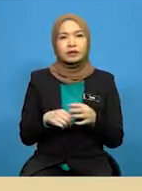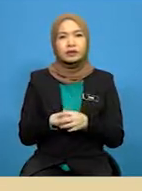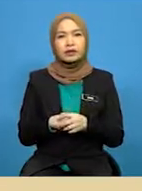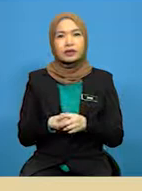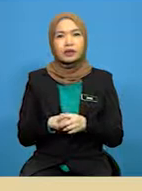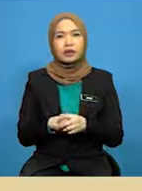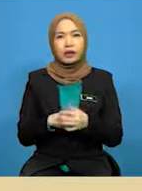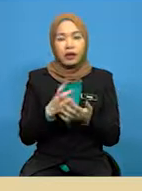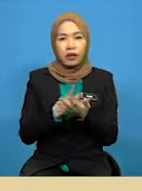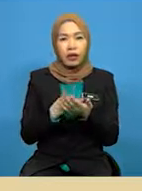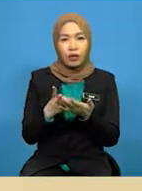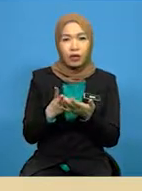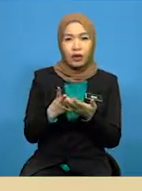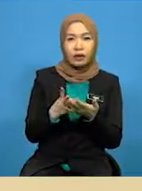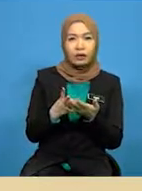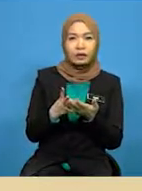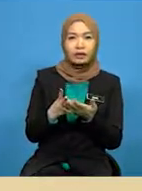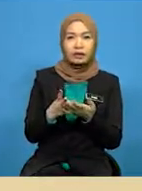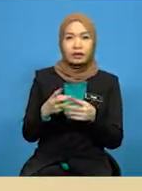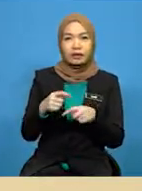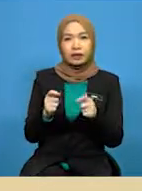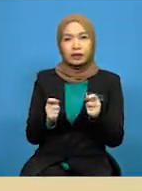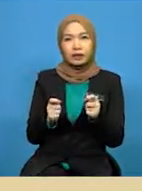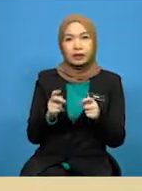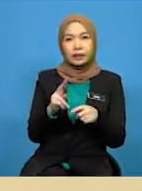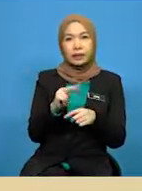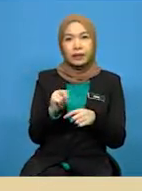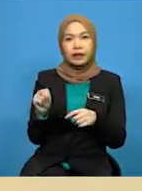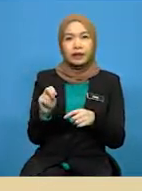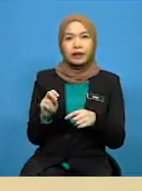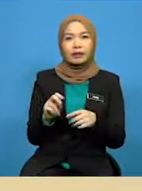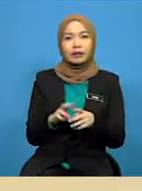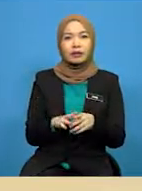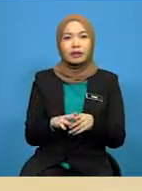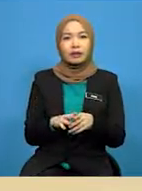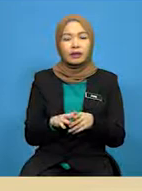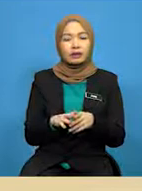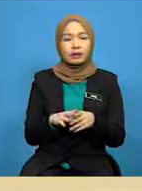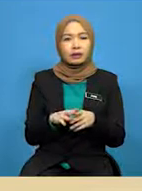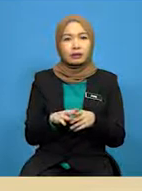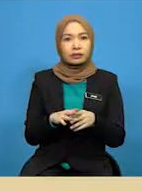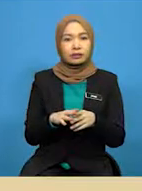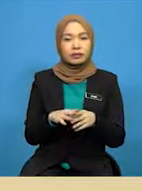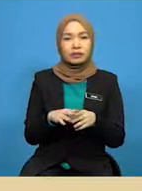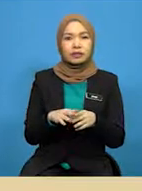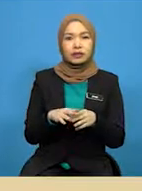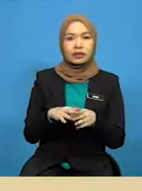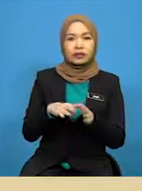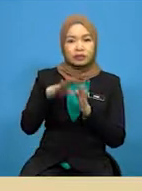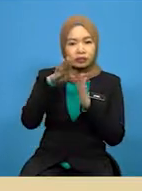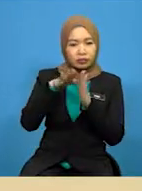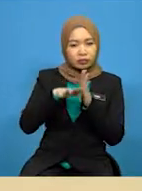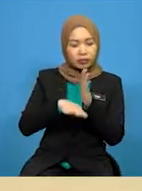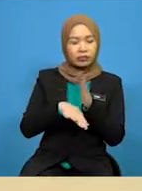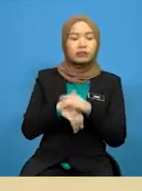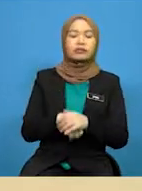wang tempatan. Bila berlakunya inflasi dalam sesebuah negara menyebabkan harga ekspor secara